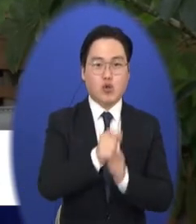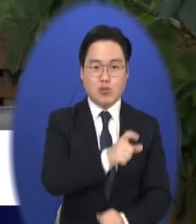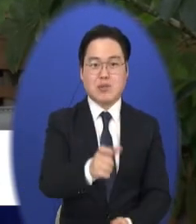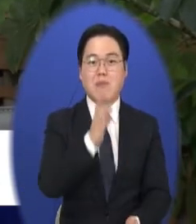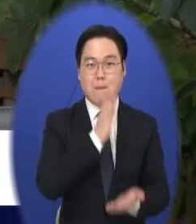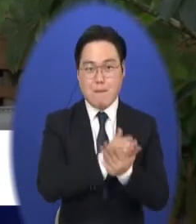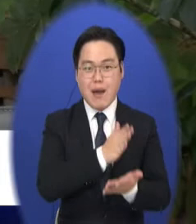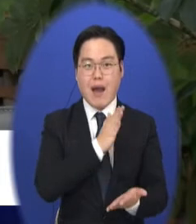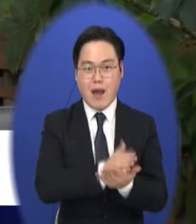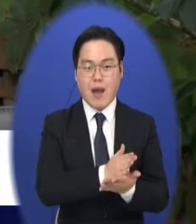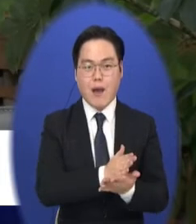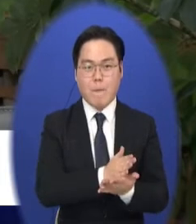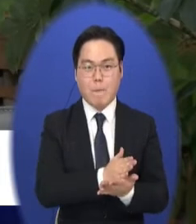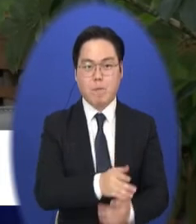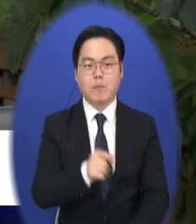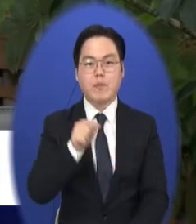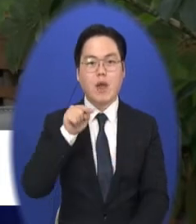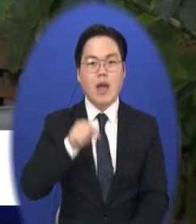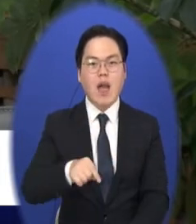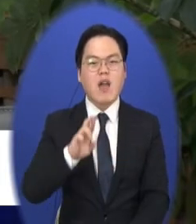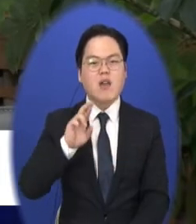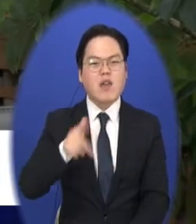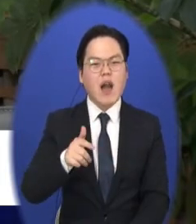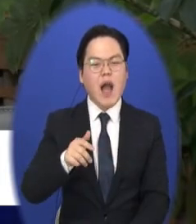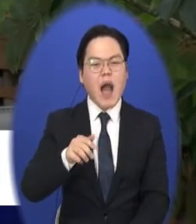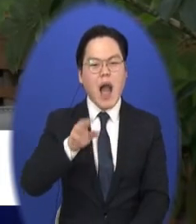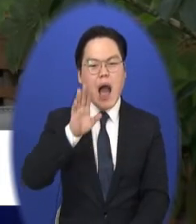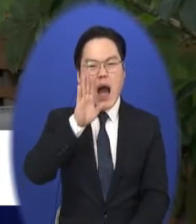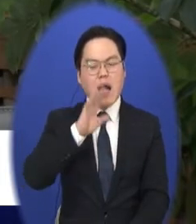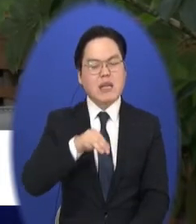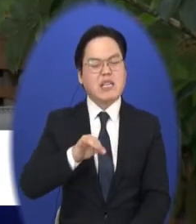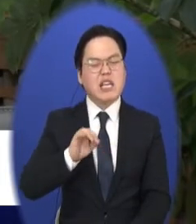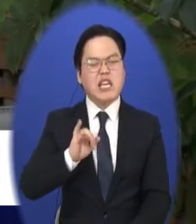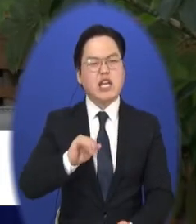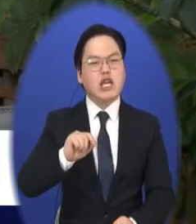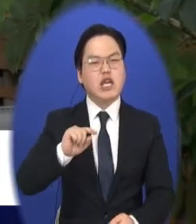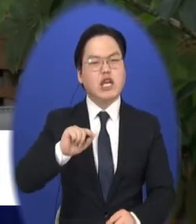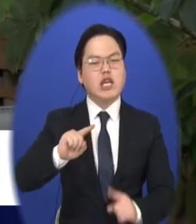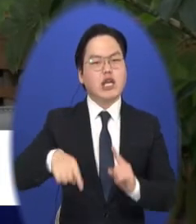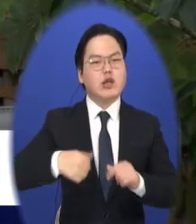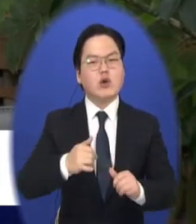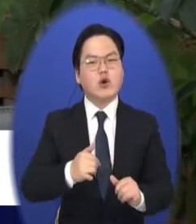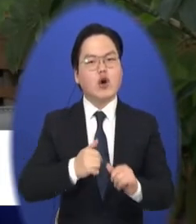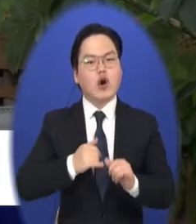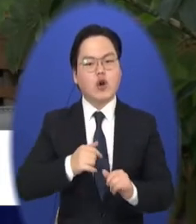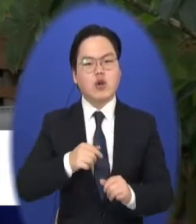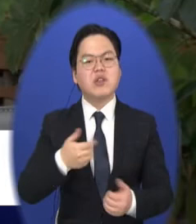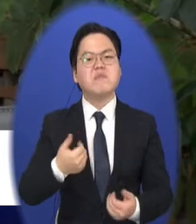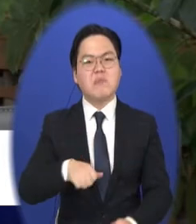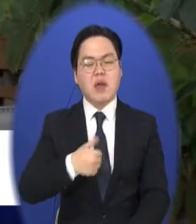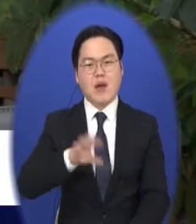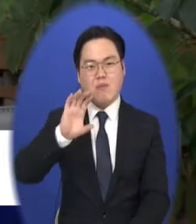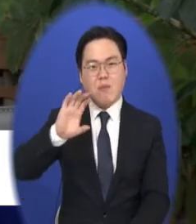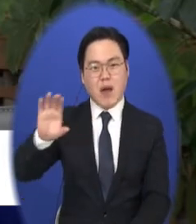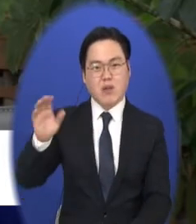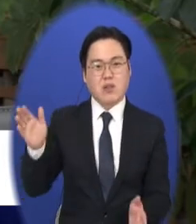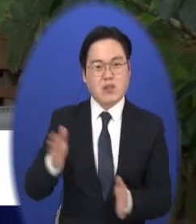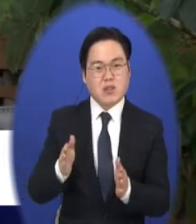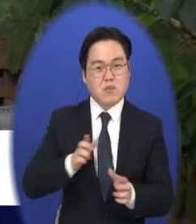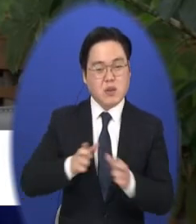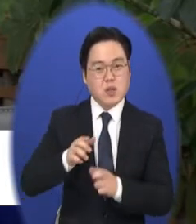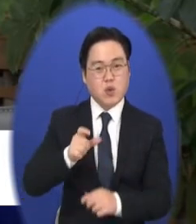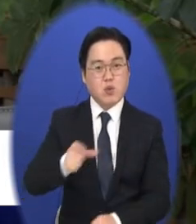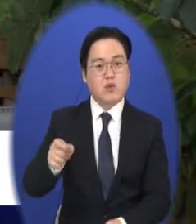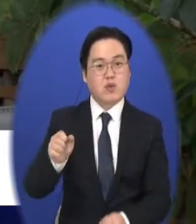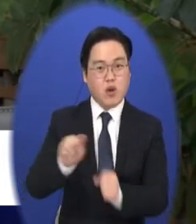Ер нь бол бид ингэж яагаад ер нь тийм яг хамгийн их өртөөд байгаач хуваарь бизнес эрхлэгчид үйлчлэгчийнх нь жижиг дундууд шүү дээ. Харин тийм бол